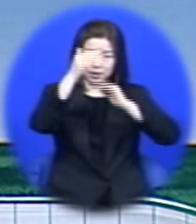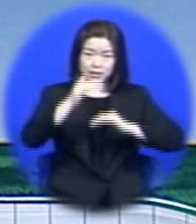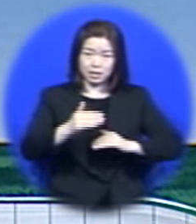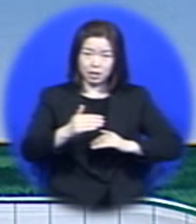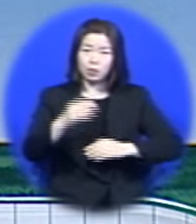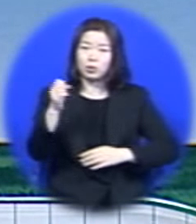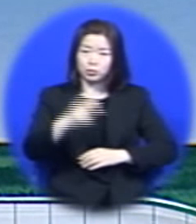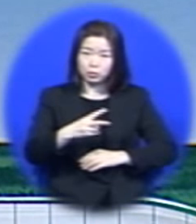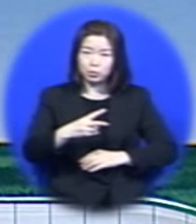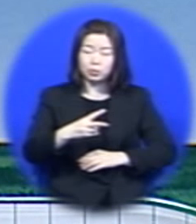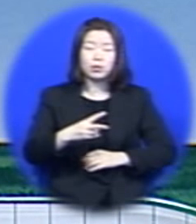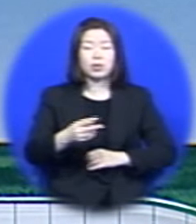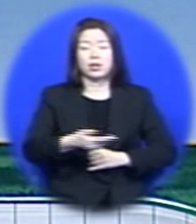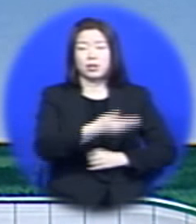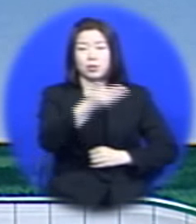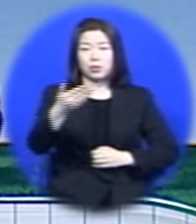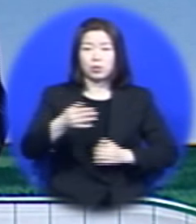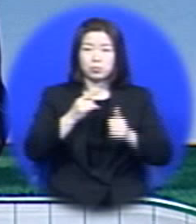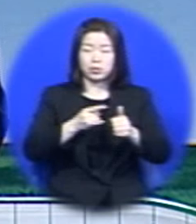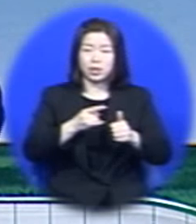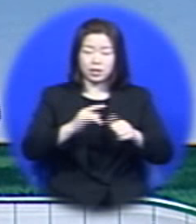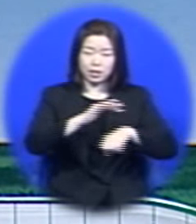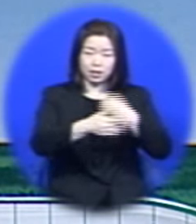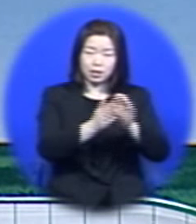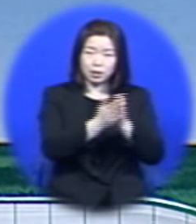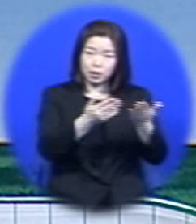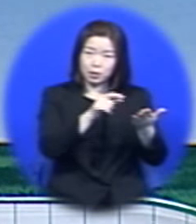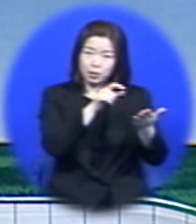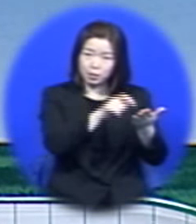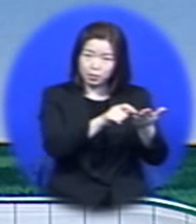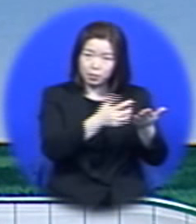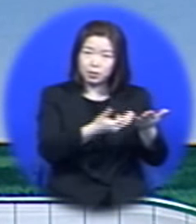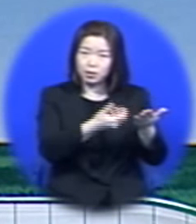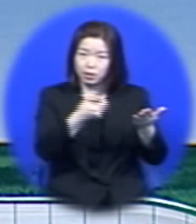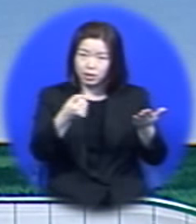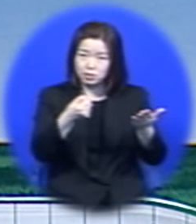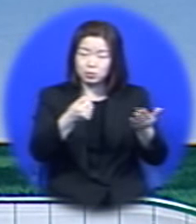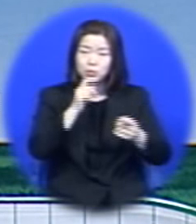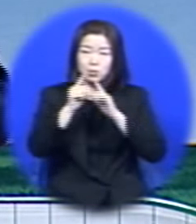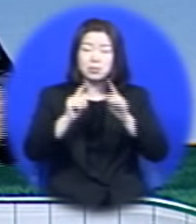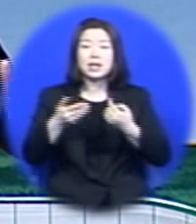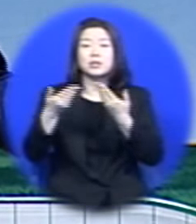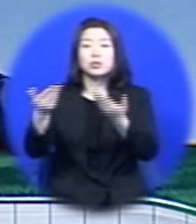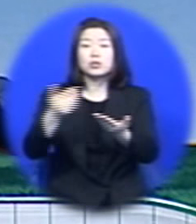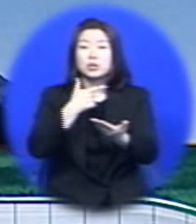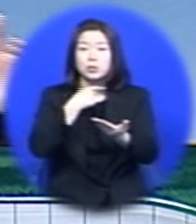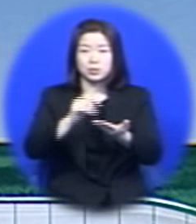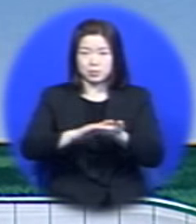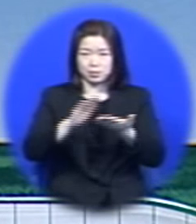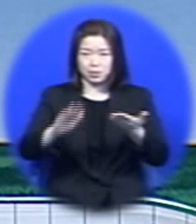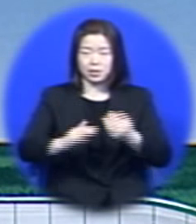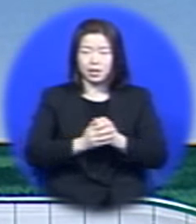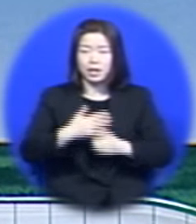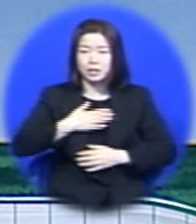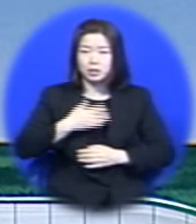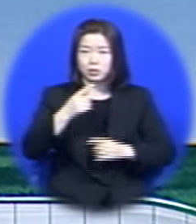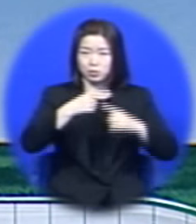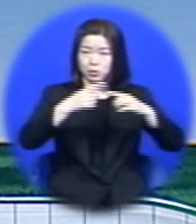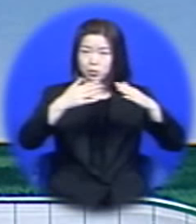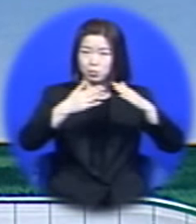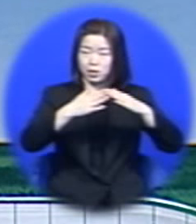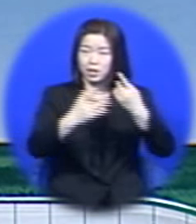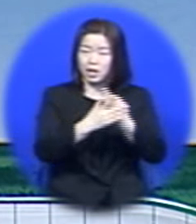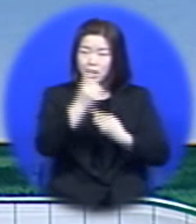여러분에게 또다시 본문의 말씀에 의지해서 말씀을 드리려고 합니다. 저는 교회가 하나 되어야 한다는 것에